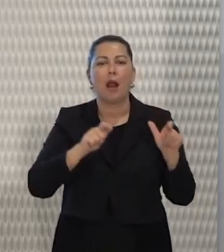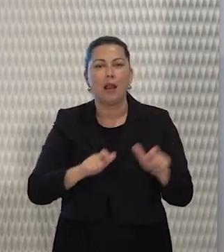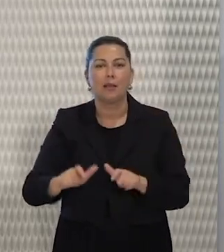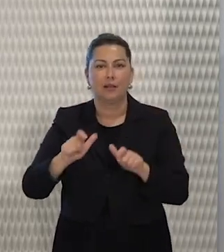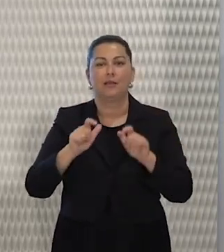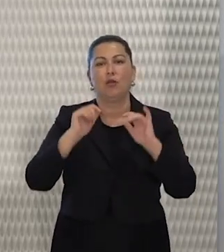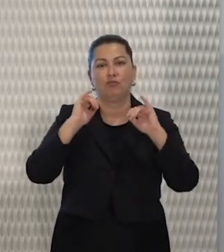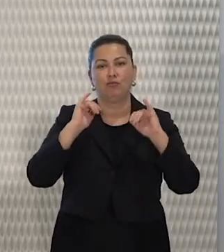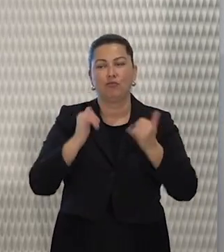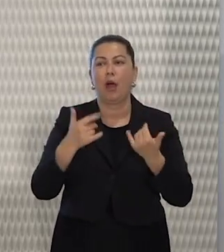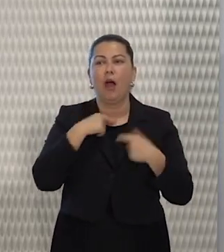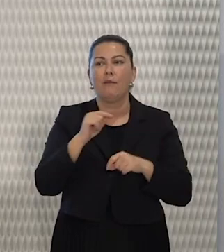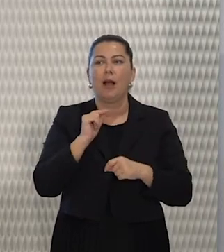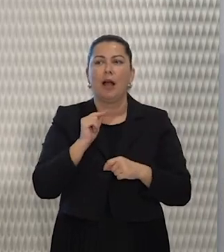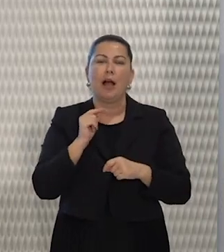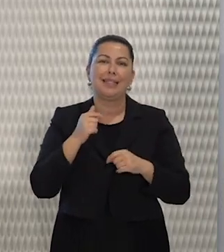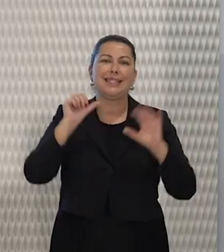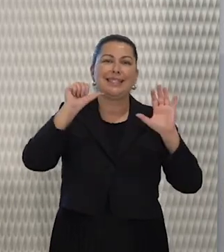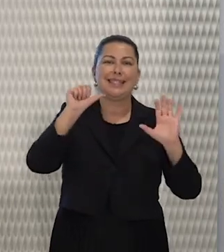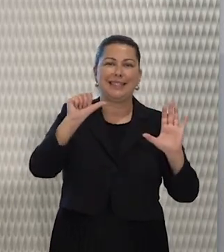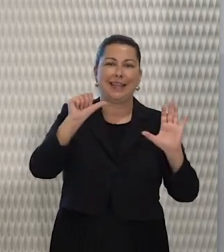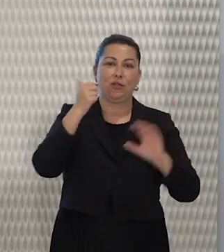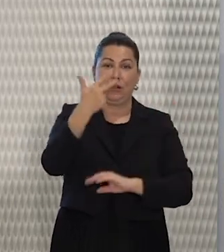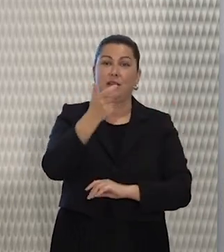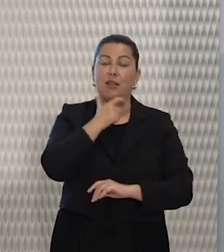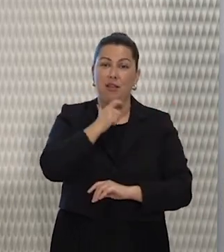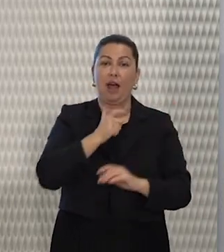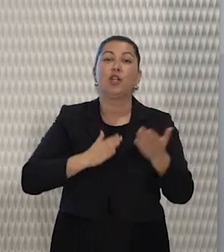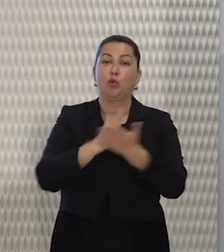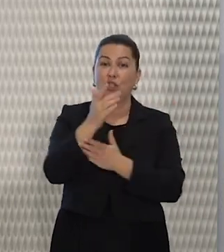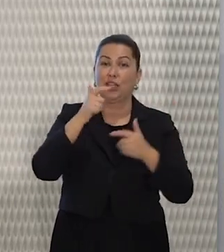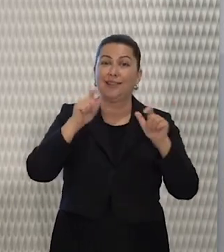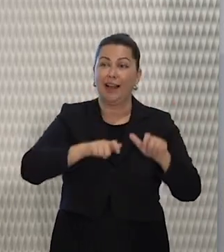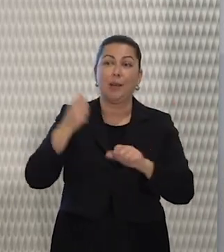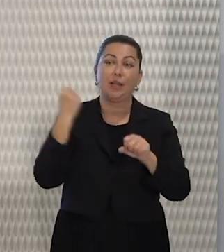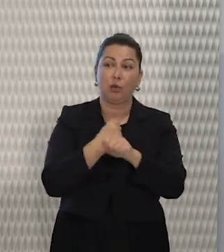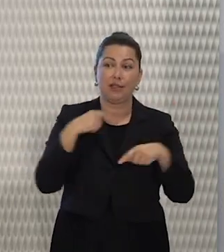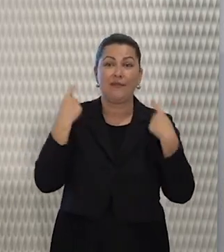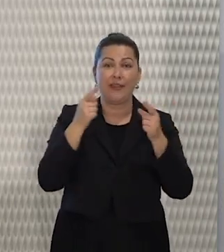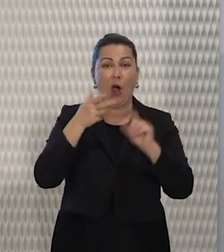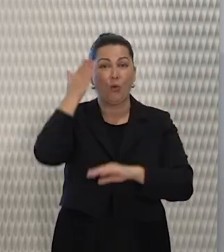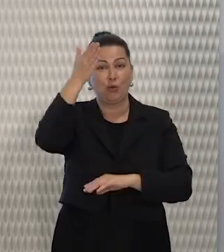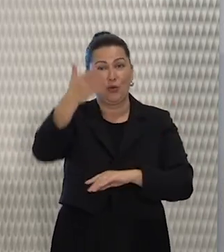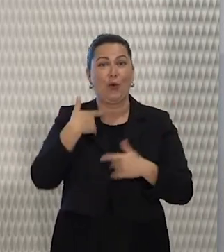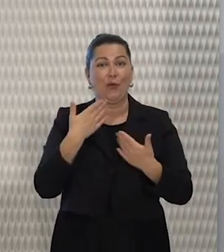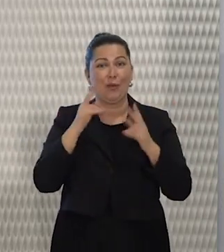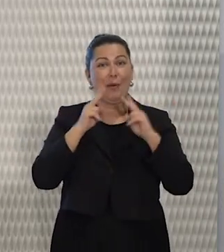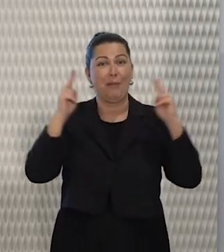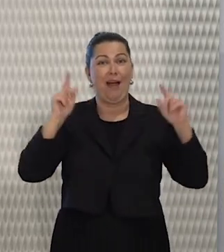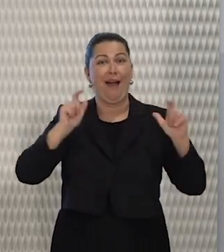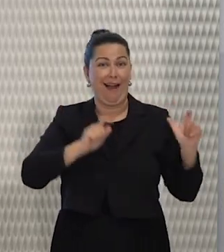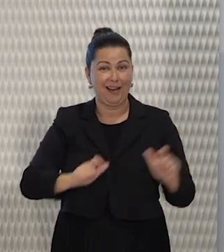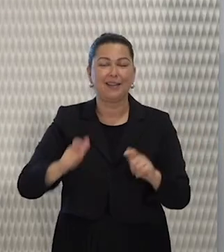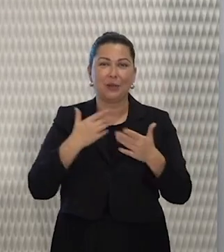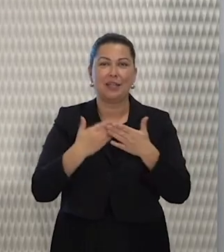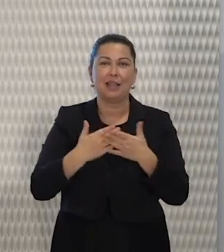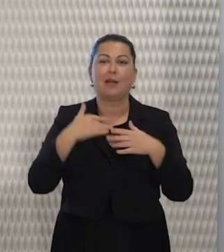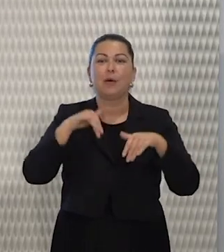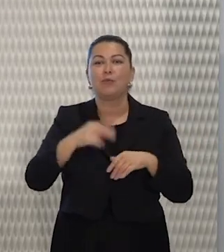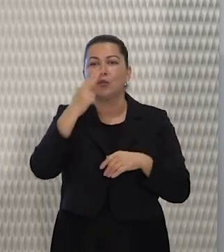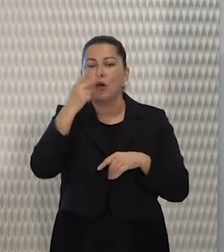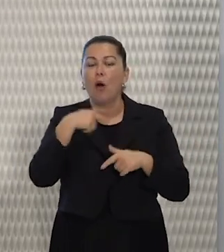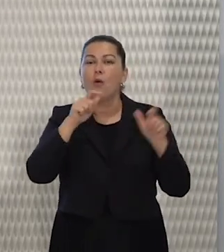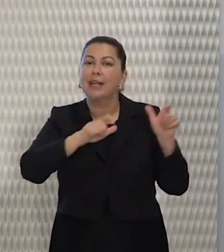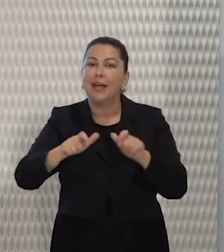ein geringes Durchschnittsalter von 36 Jahren, aber auch wir werden älter und müssen uns auch um die Mitarbeiter sorgen